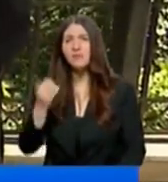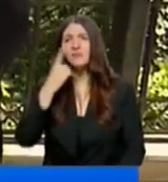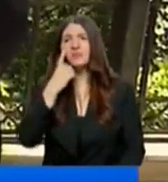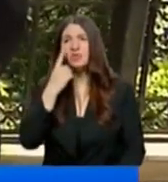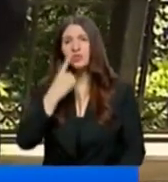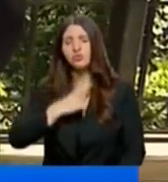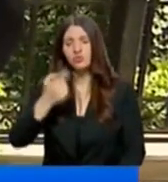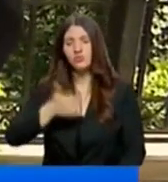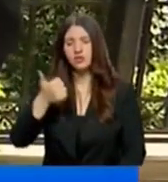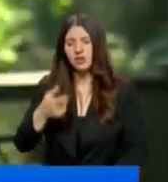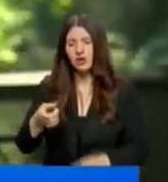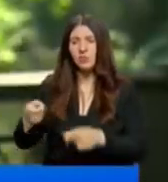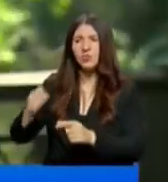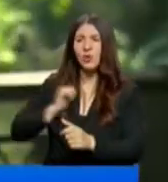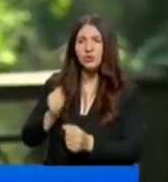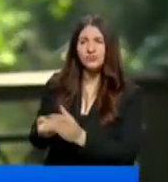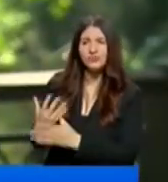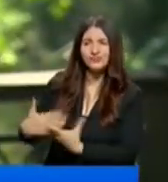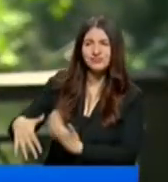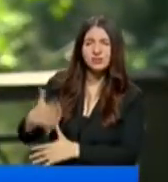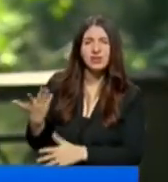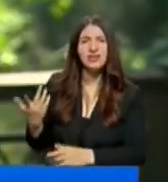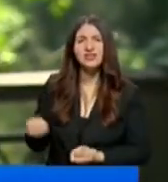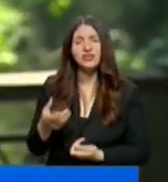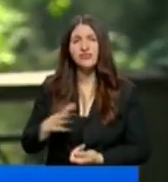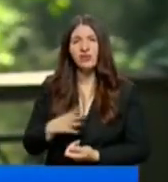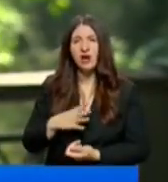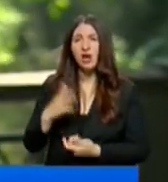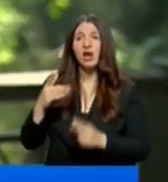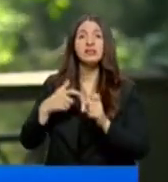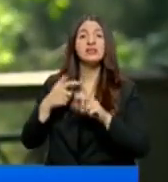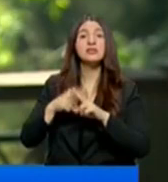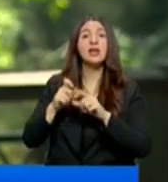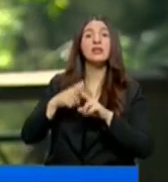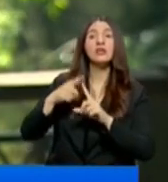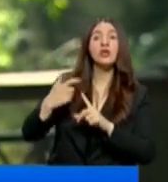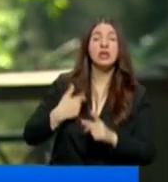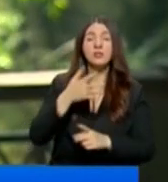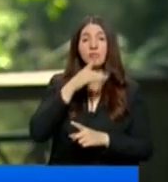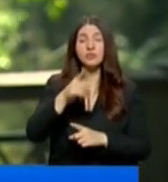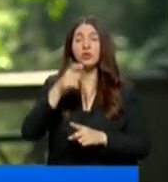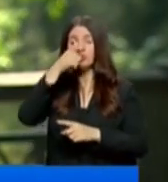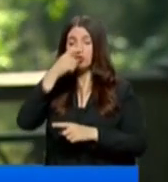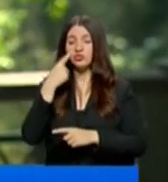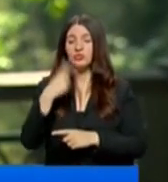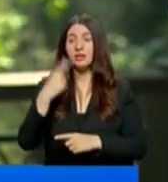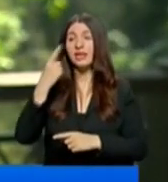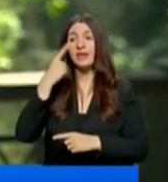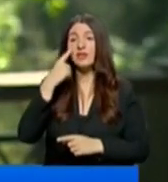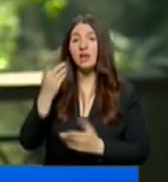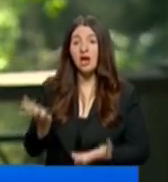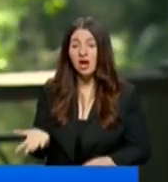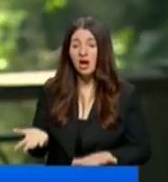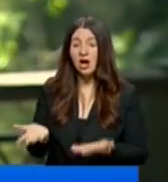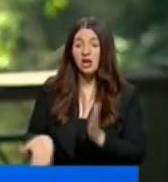devletin cumhurbaşkanı paramiliter organlarla ne işi var? Sadat'ın özelliği ne biliyor musunuz? Sadat Türkiye Cumhuriyeti Devleti'ni